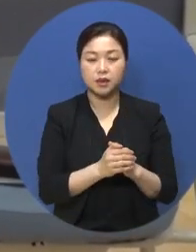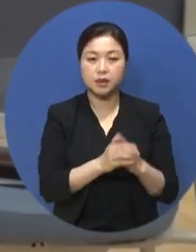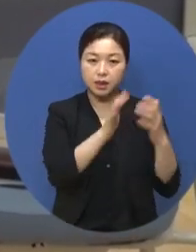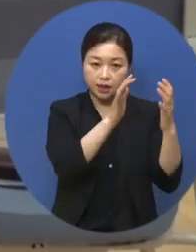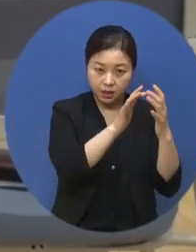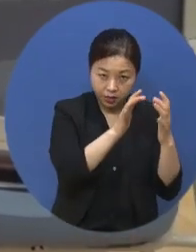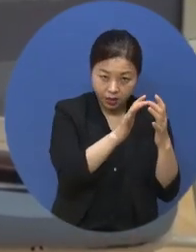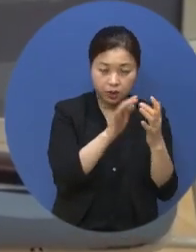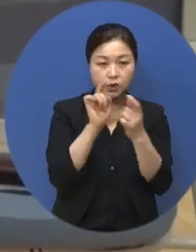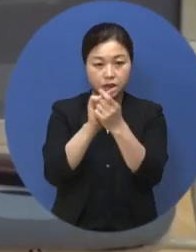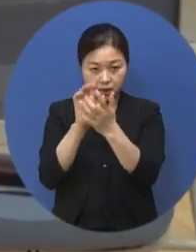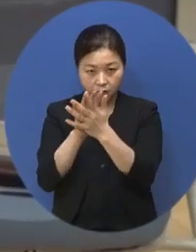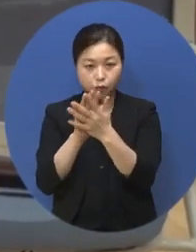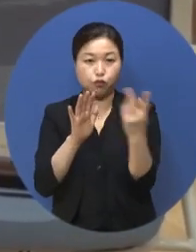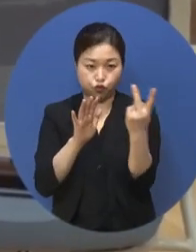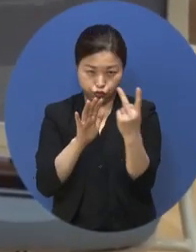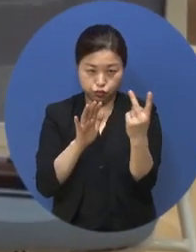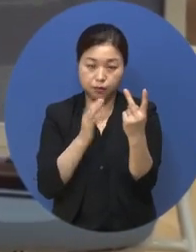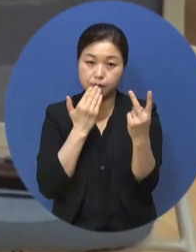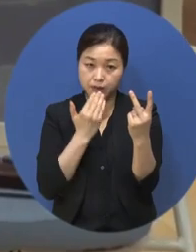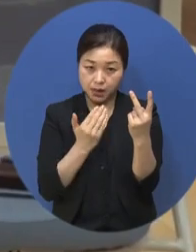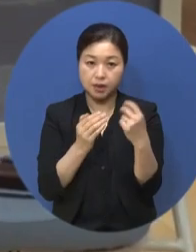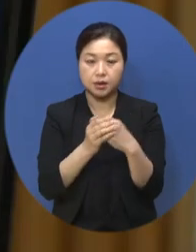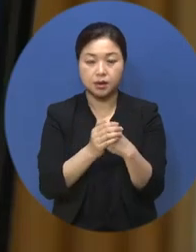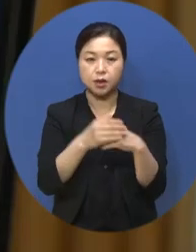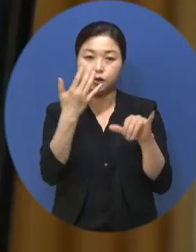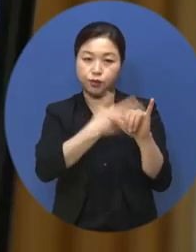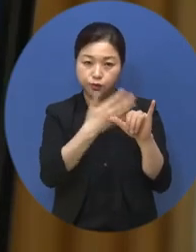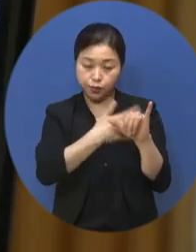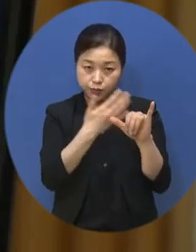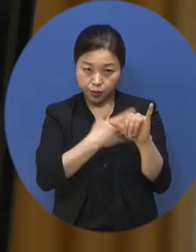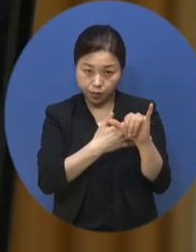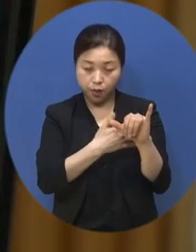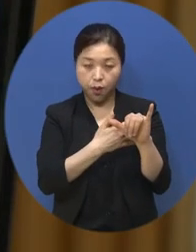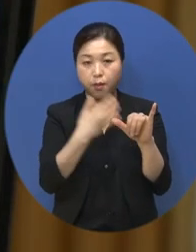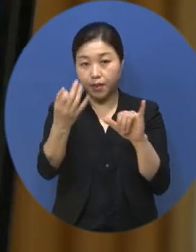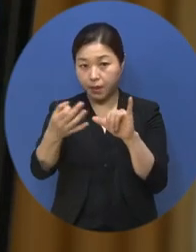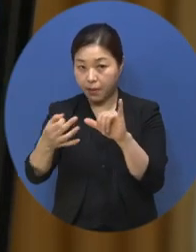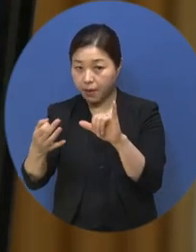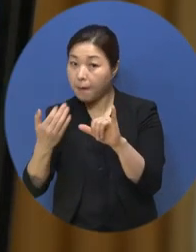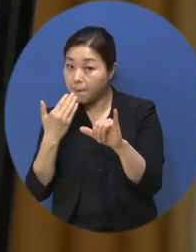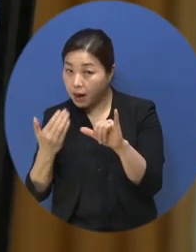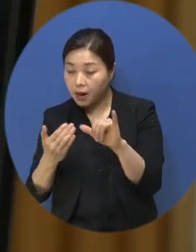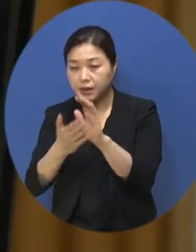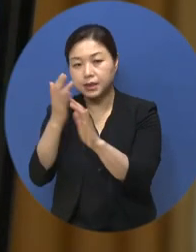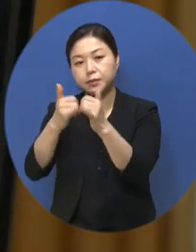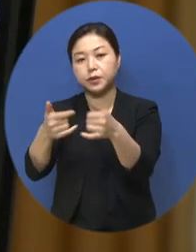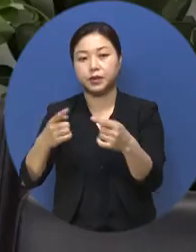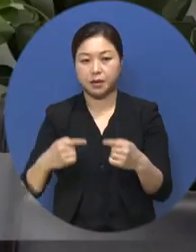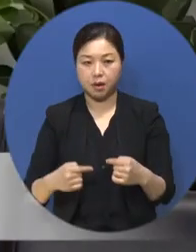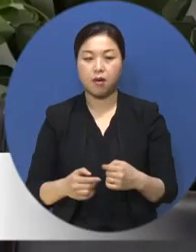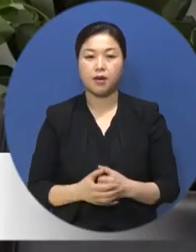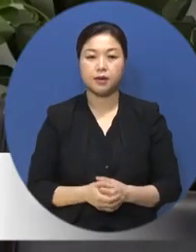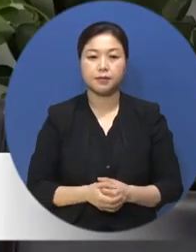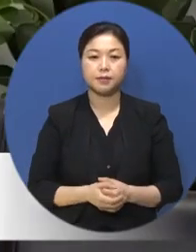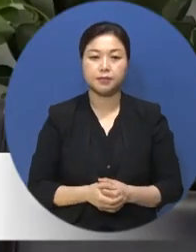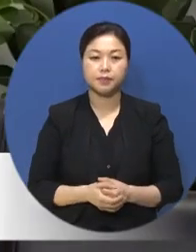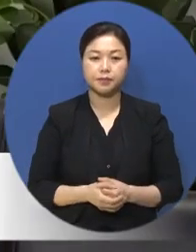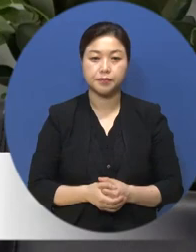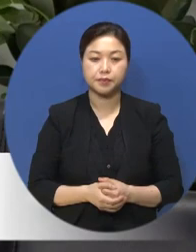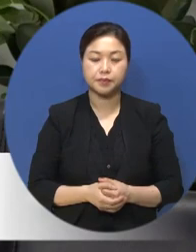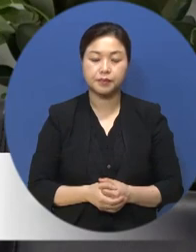비대면 방식으로 진행되어 유튜브를 통한 실시간 접속이 가능해 시민들도 함께 참여했습니다. 전문성이